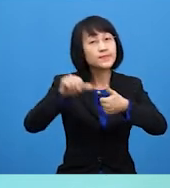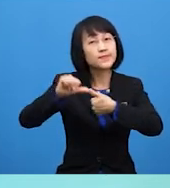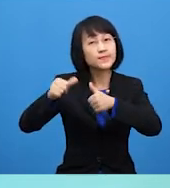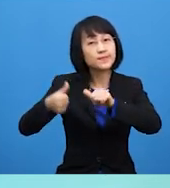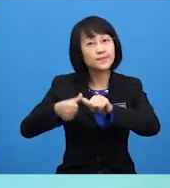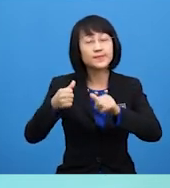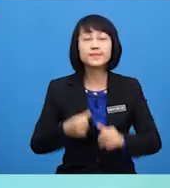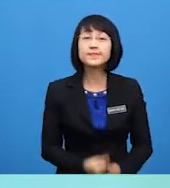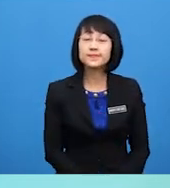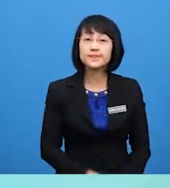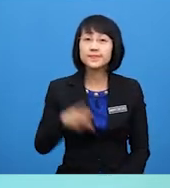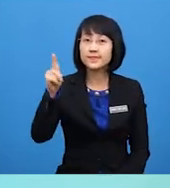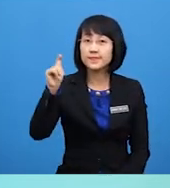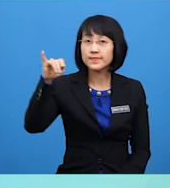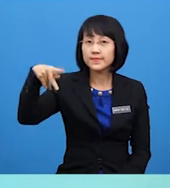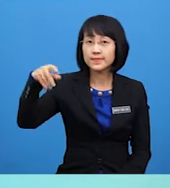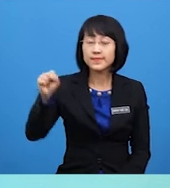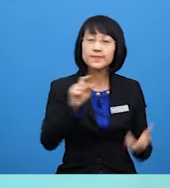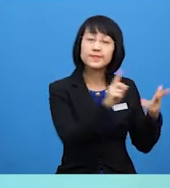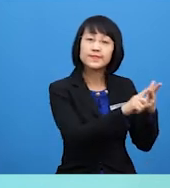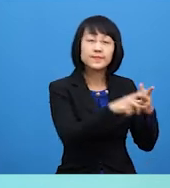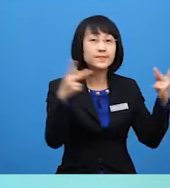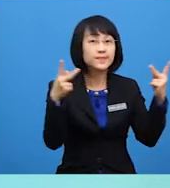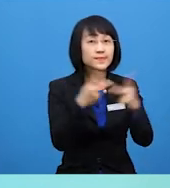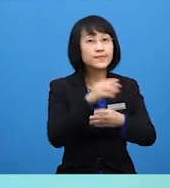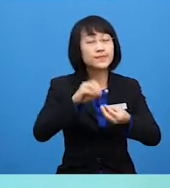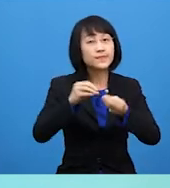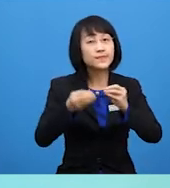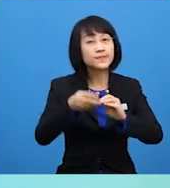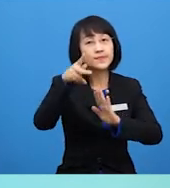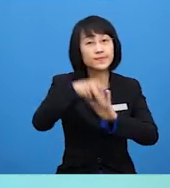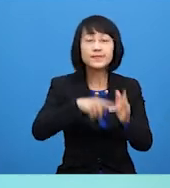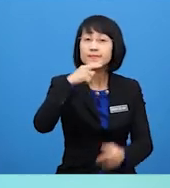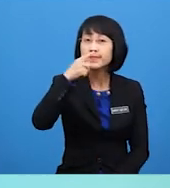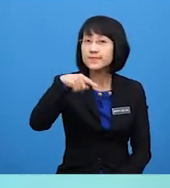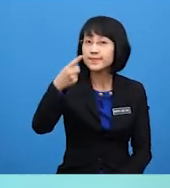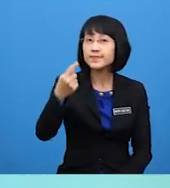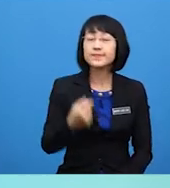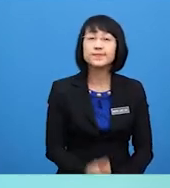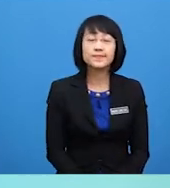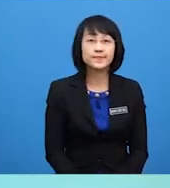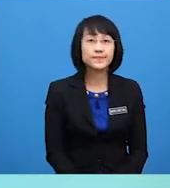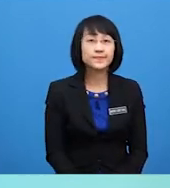pengangka. Tips ketiga, darab nombor-nombor penyebut.